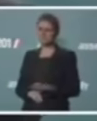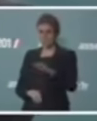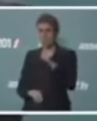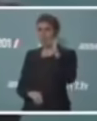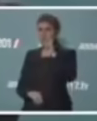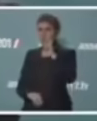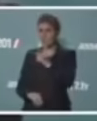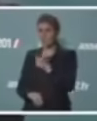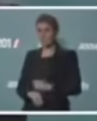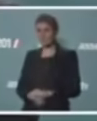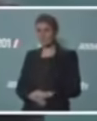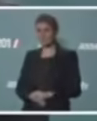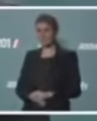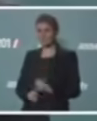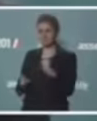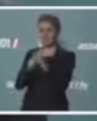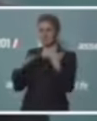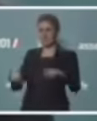Macron.